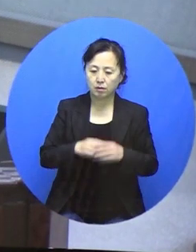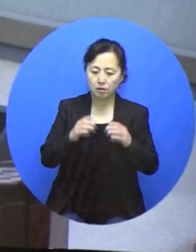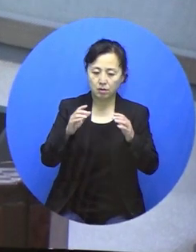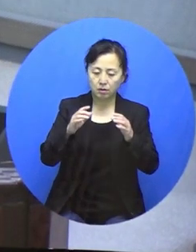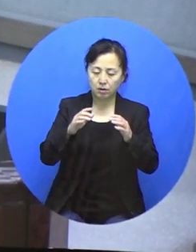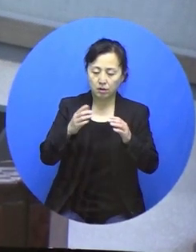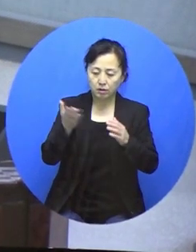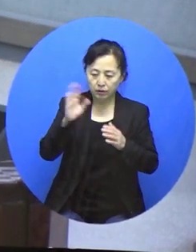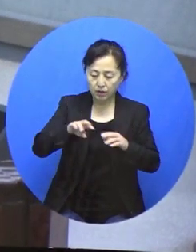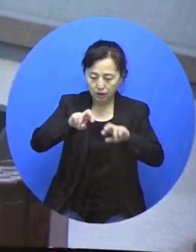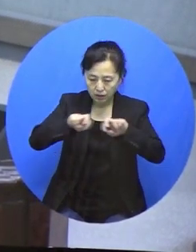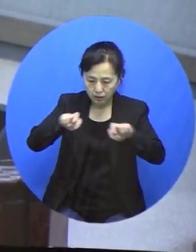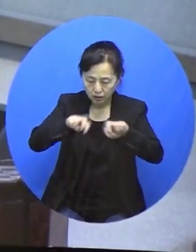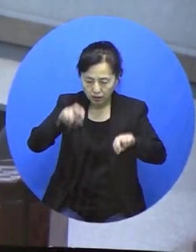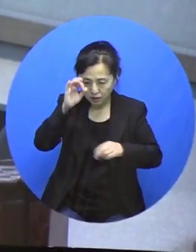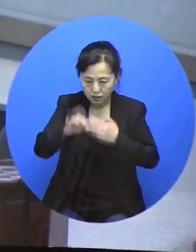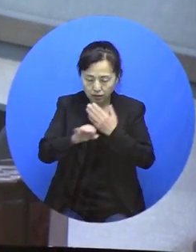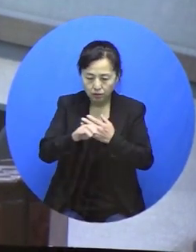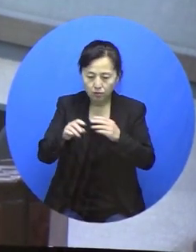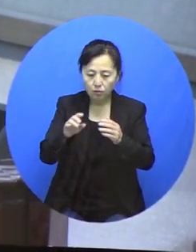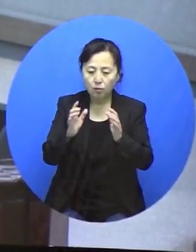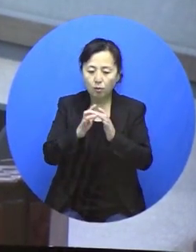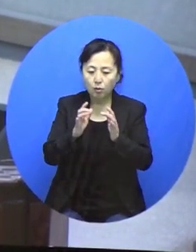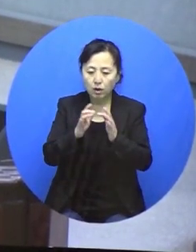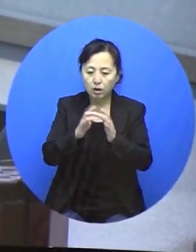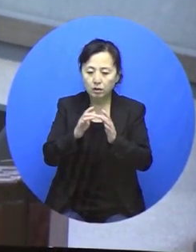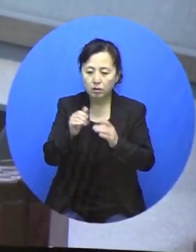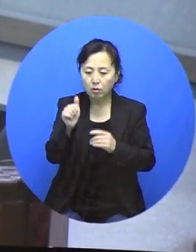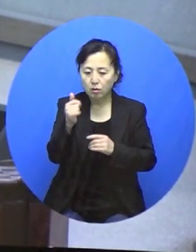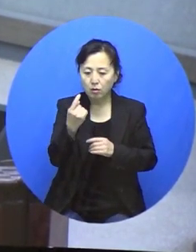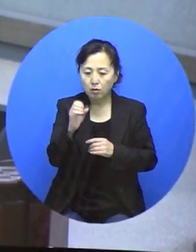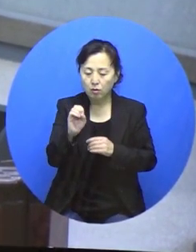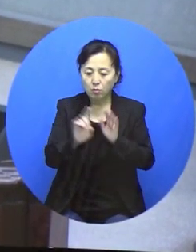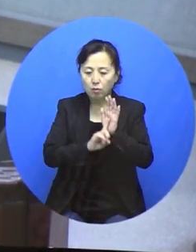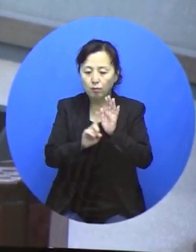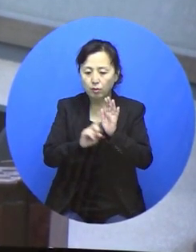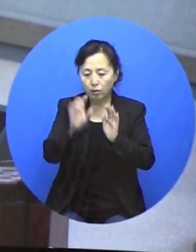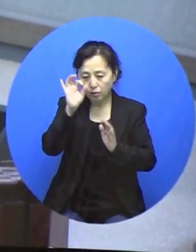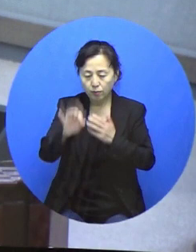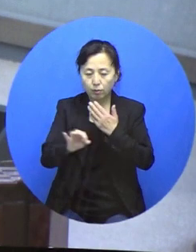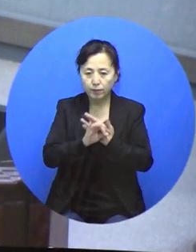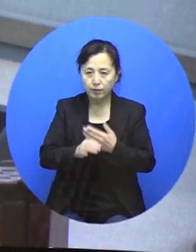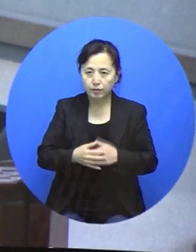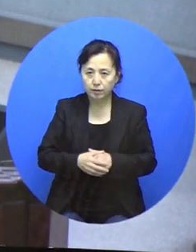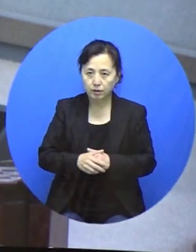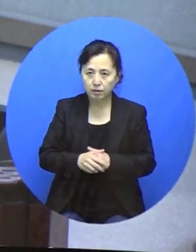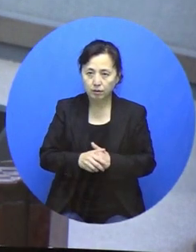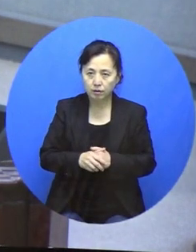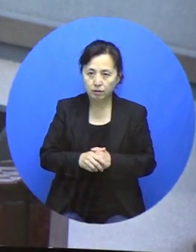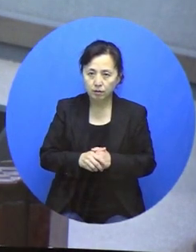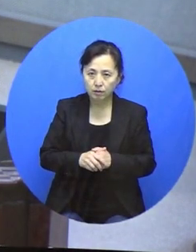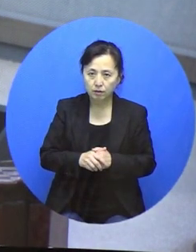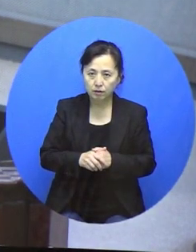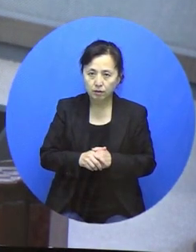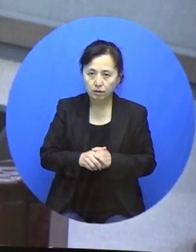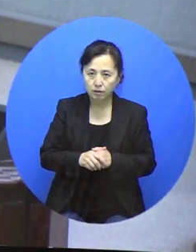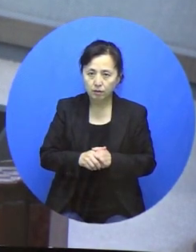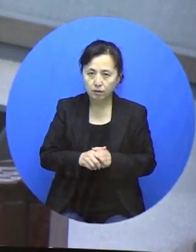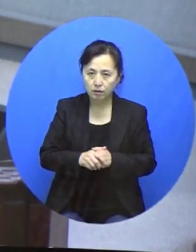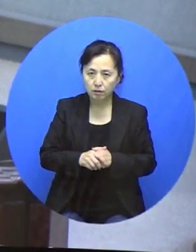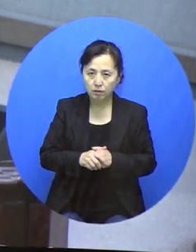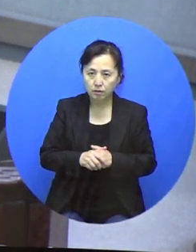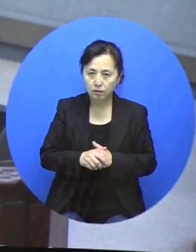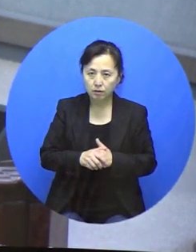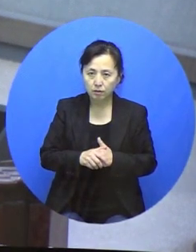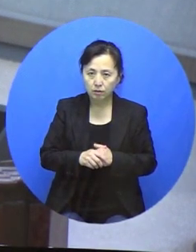20억에 가까운 온라인 홍보 내역을 보면은 팔로워 수를 보시면요 정말 저창합니다. 그리고